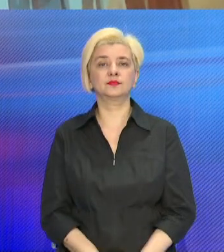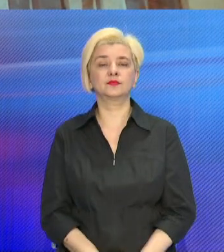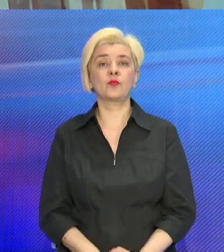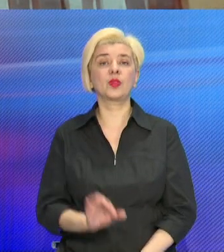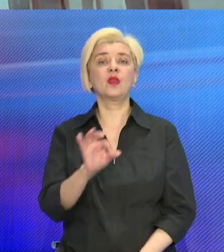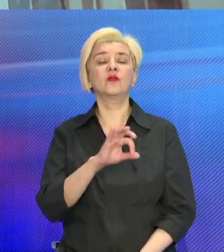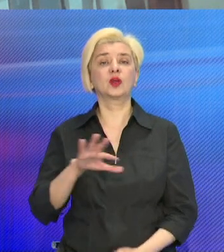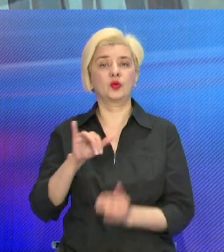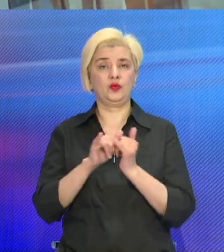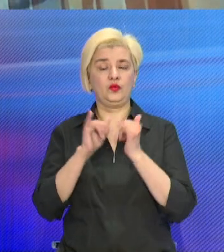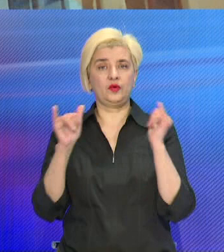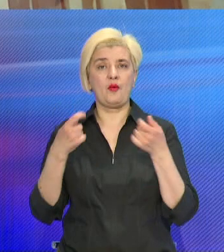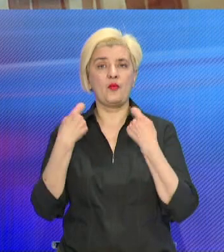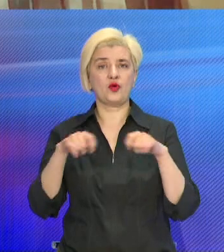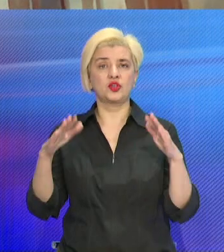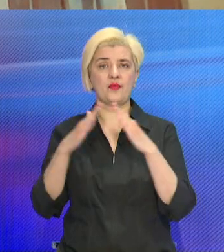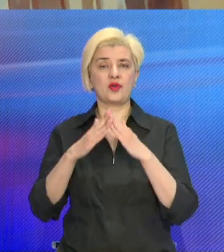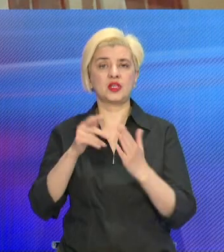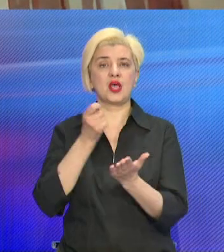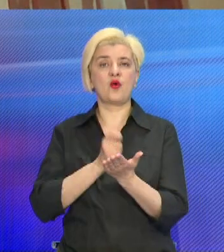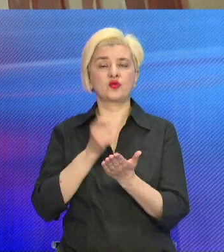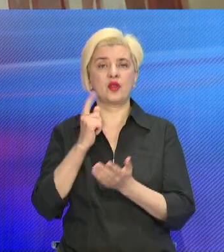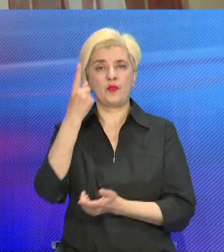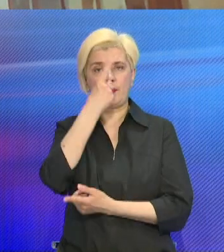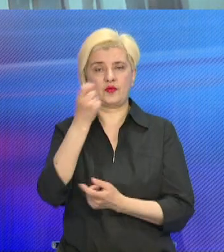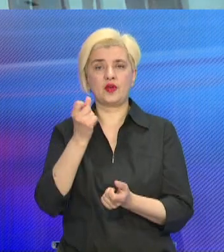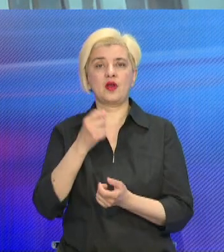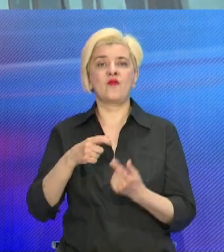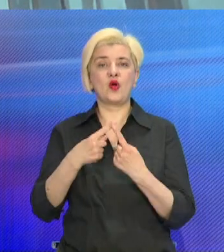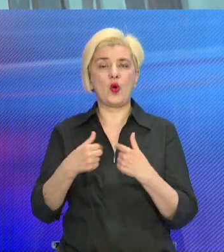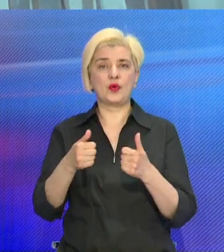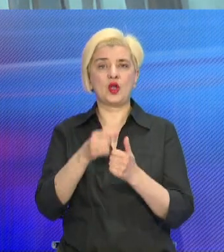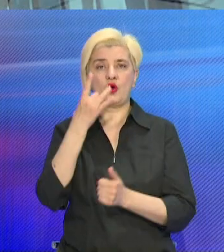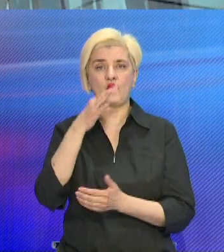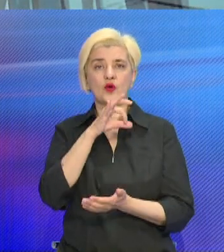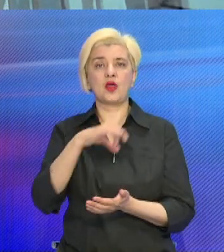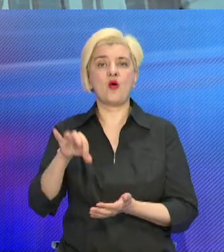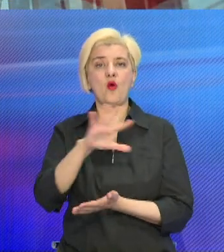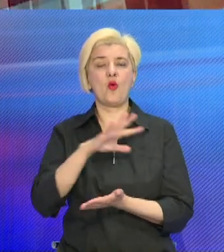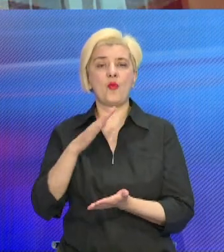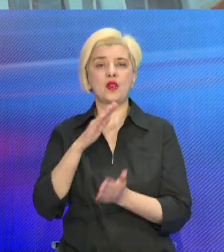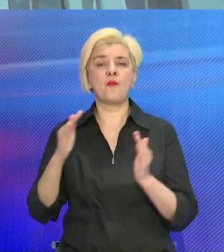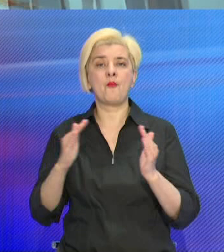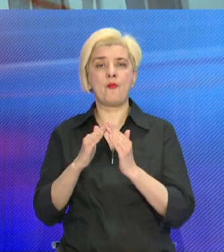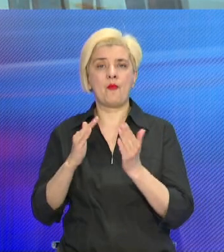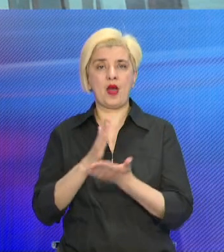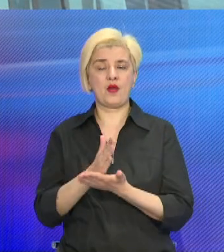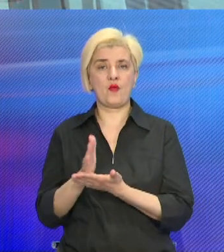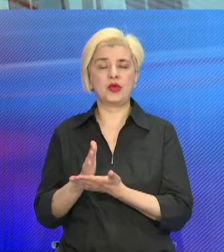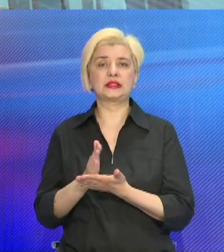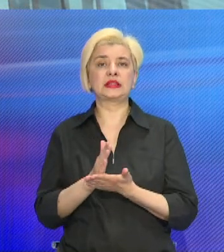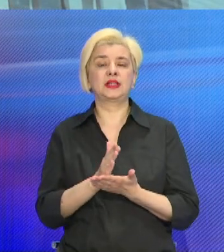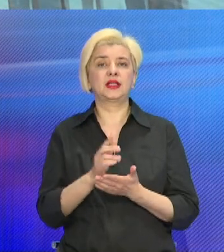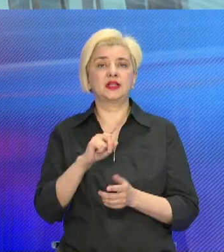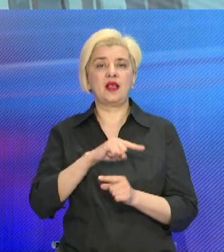У рэгіёне ўзраслі продажы аб'ектаў з аўкцыёнаў, паведамілі ў камітэце Гродна аблмаёмасць. Так, за 1 квартал бягучага